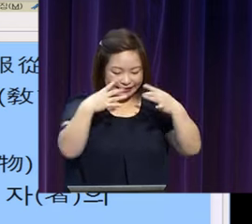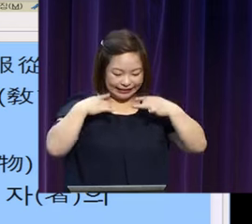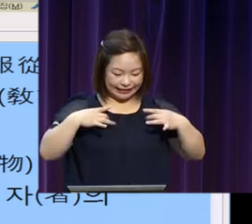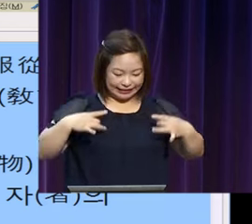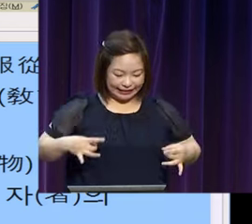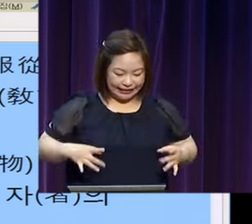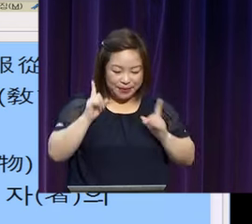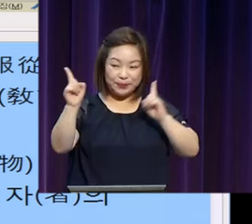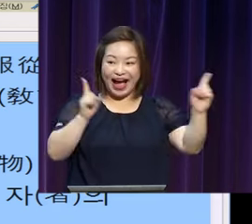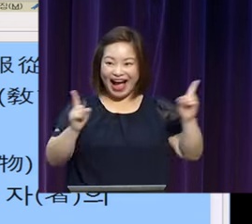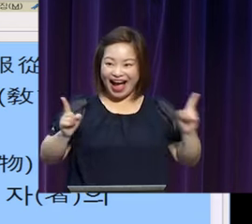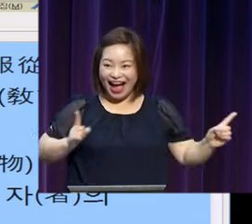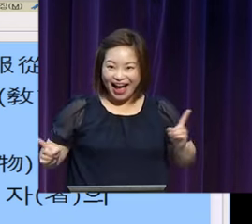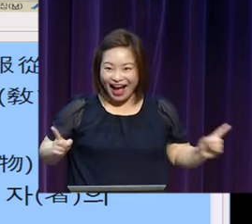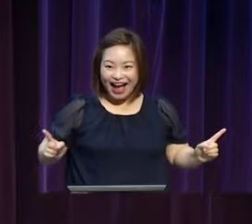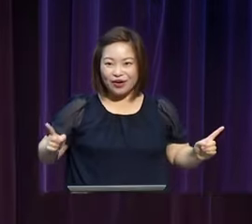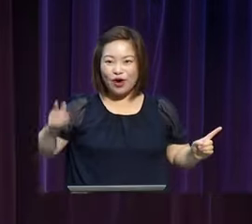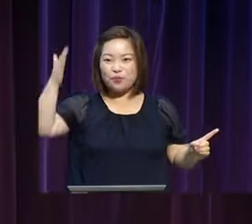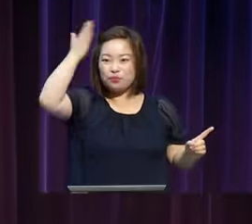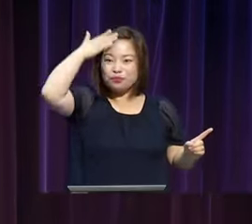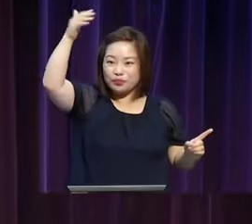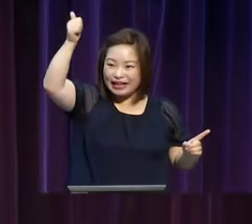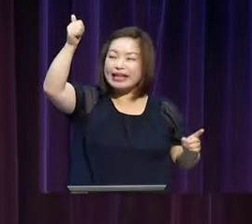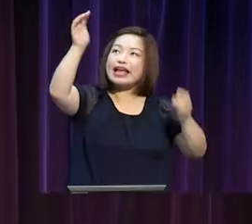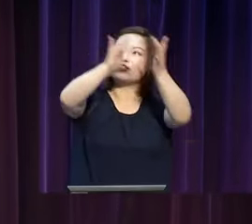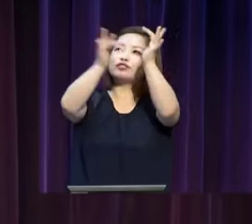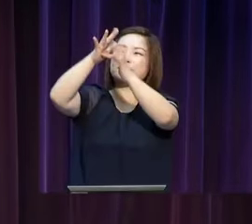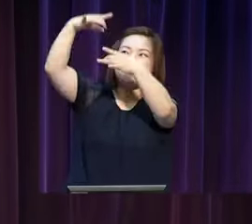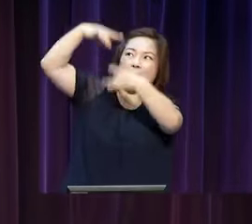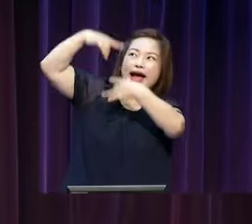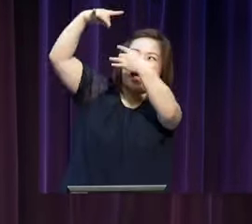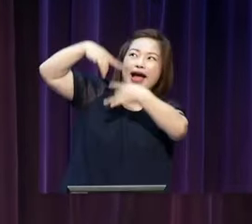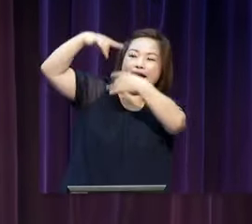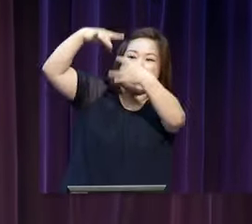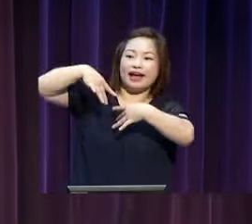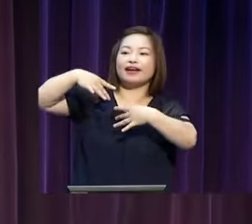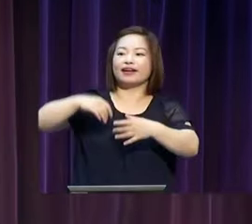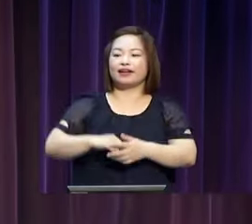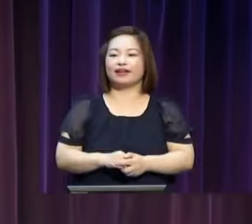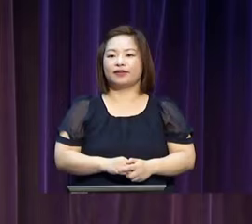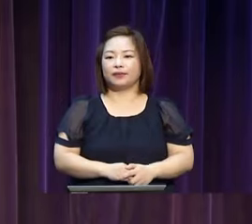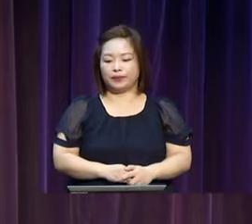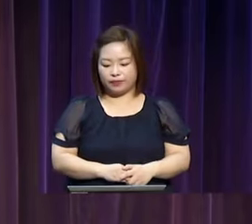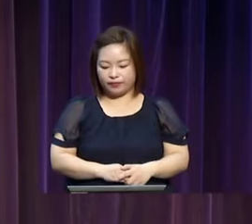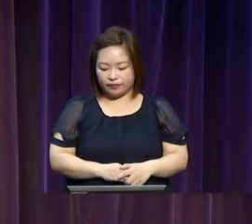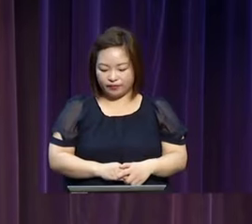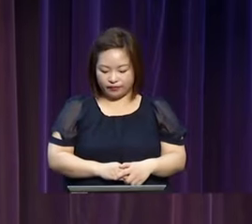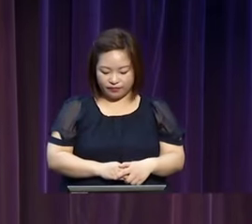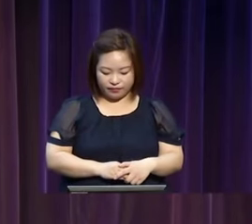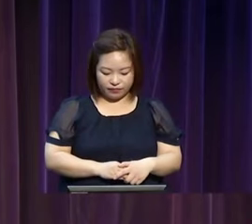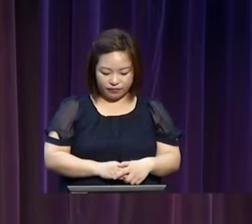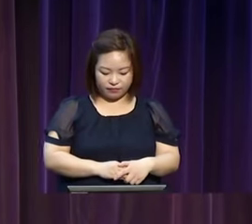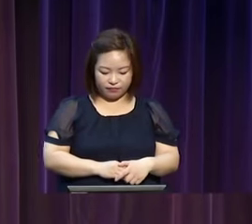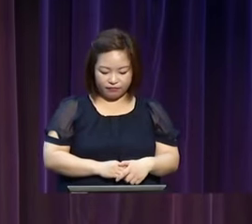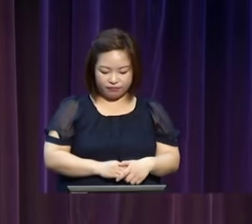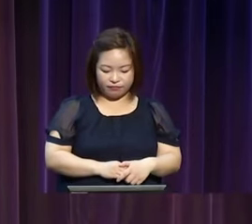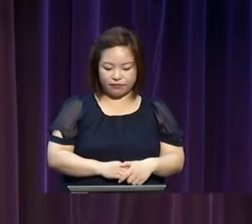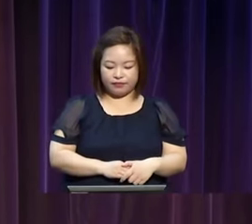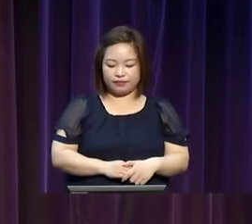이 머리인데 예수님으로 설명을 하고 있는 거예요. 이걸 잘 알아야 된다라고 하는